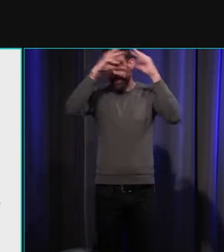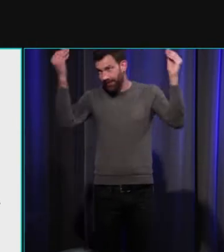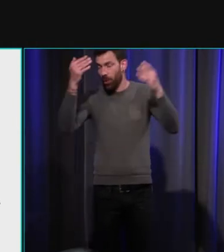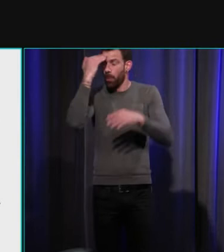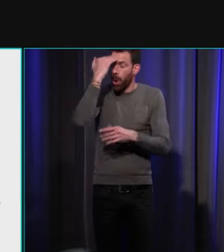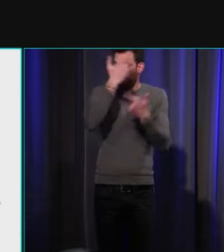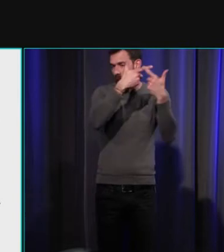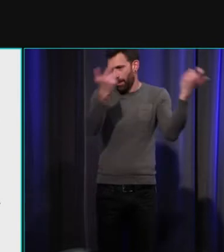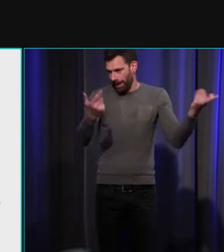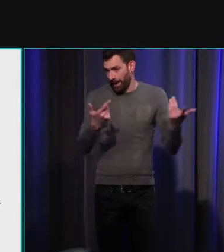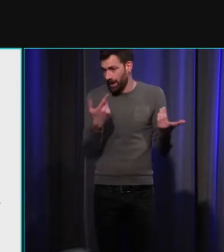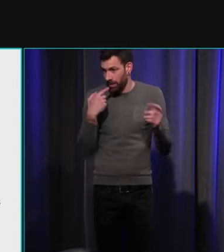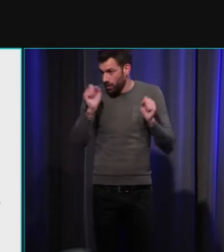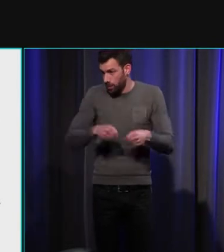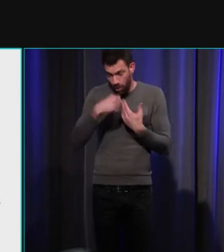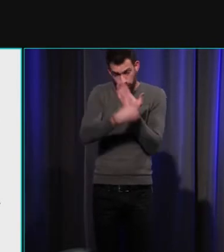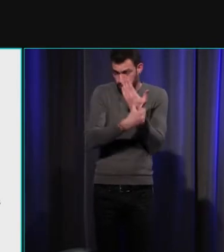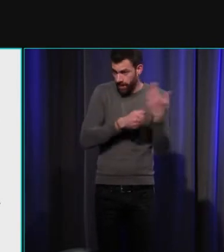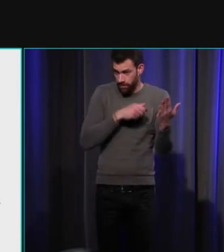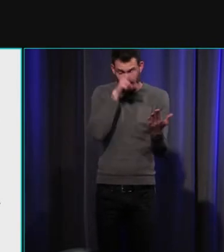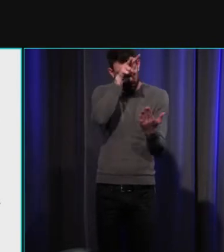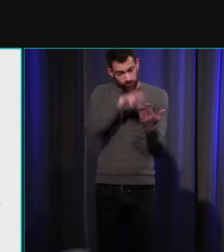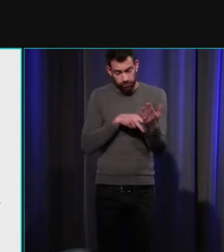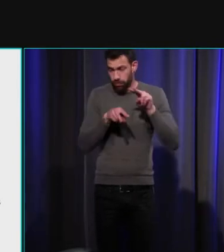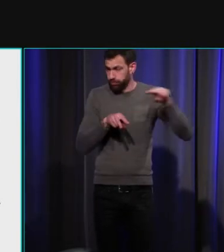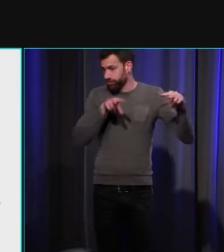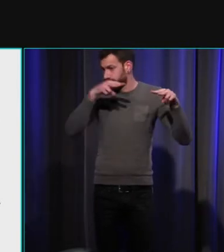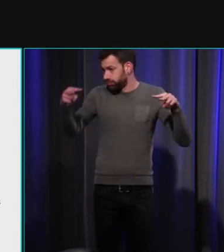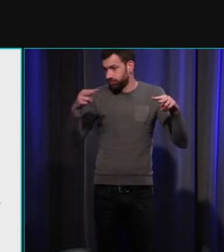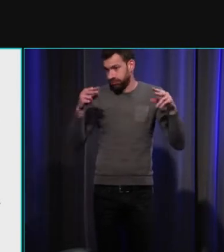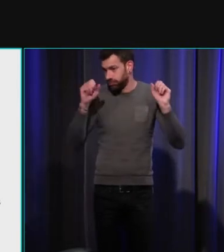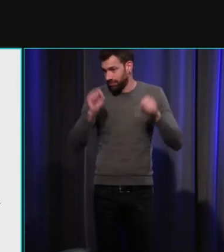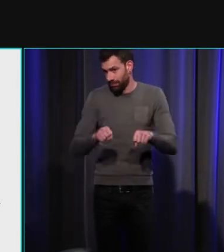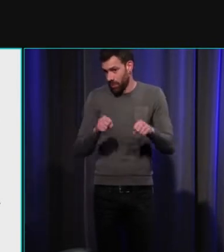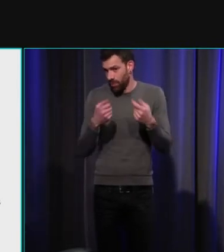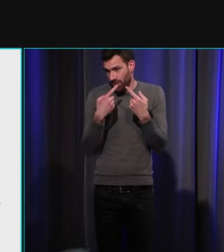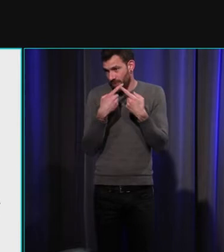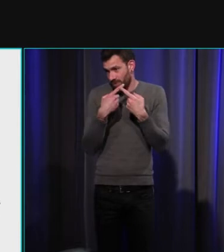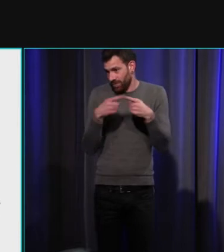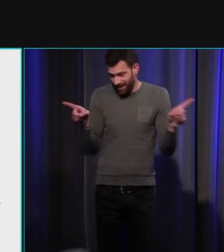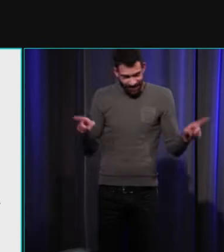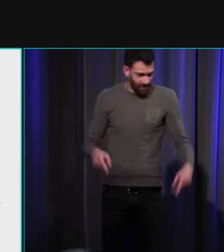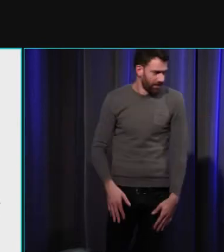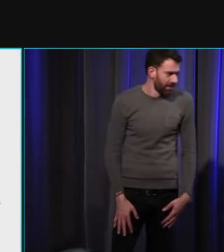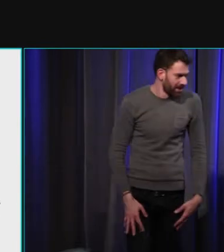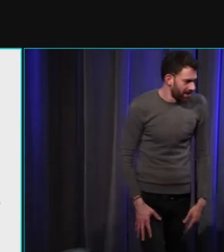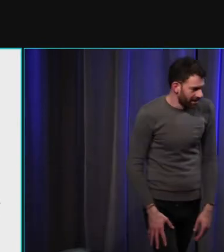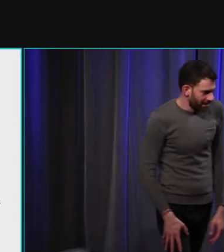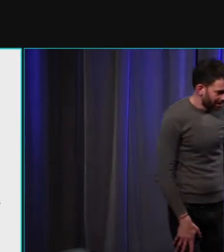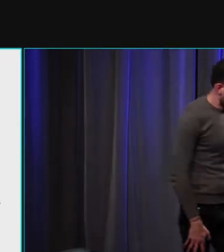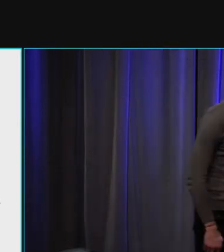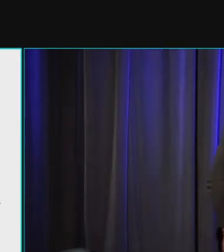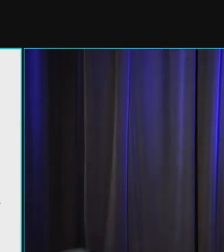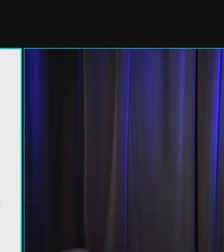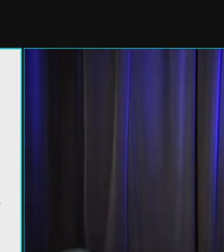donc vous pouvez lire la bible d'autres formes que d'une façon au pied de la lettre donc finalement